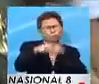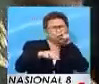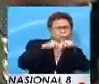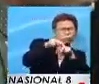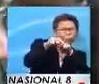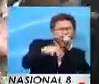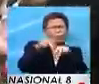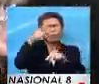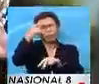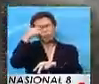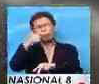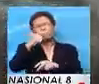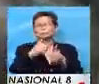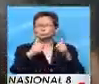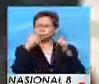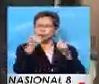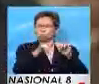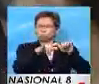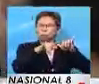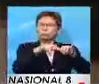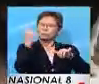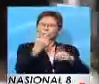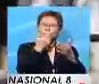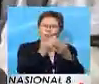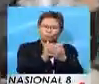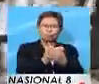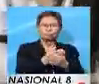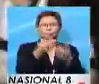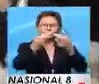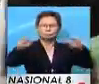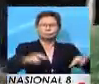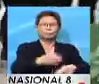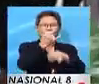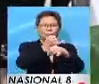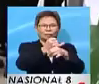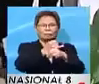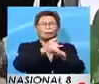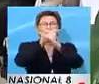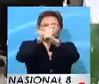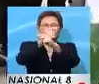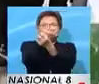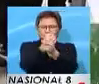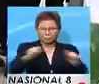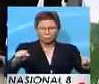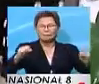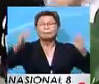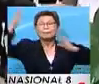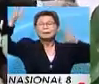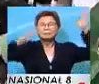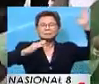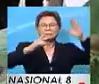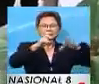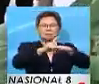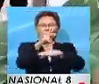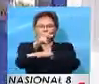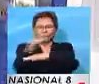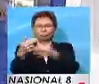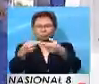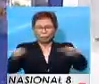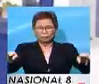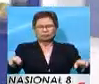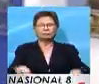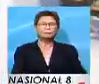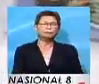Beliau berkata demikian selepas merasmikan bangunan Institut pertahanan dan keselamatan Malaysia Midas di ibu